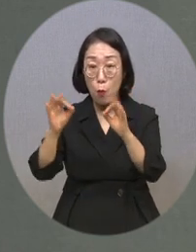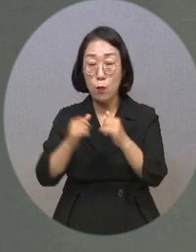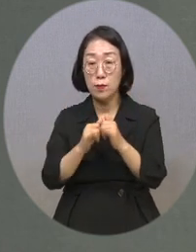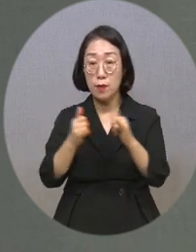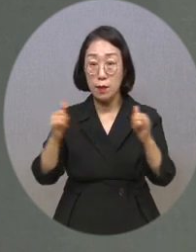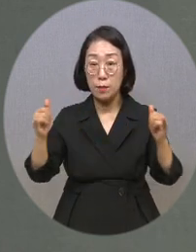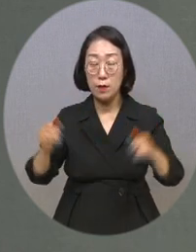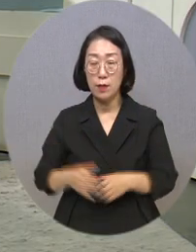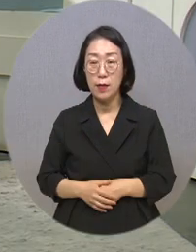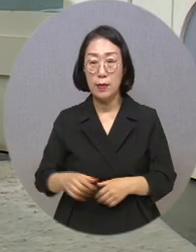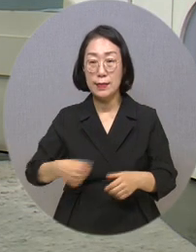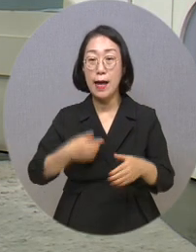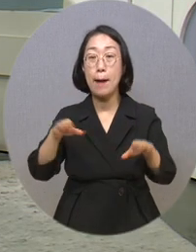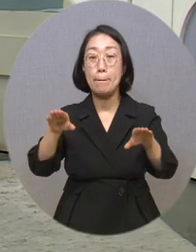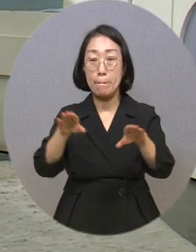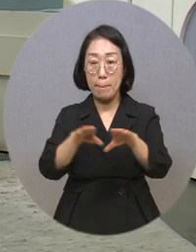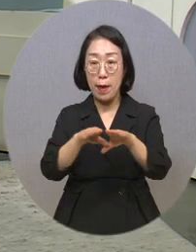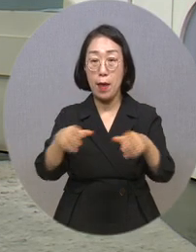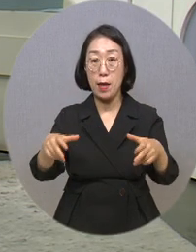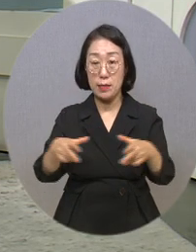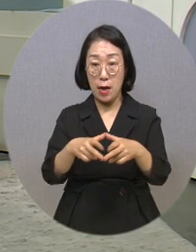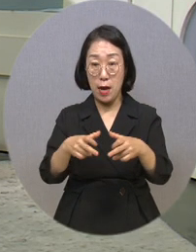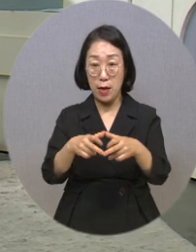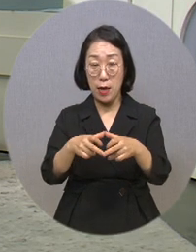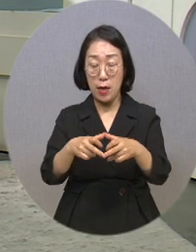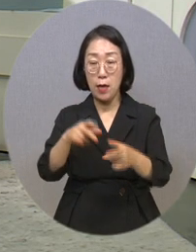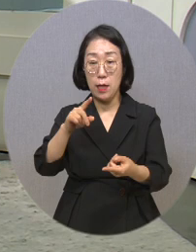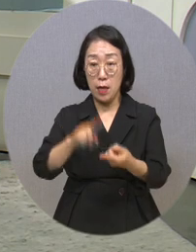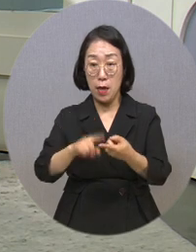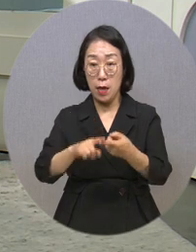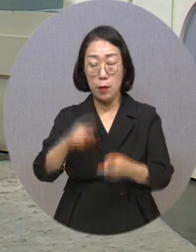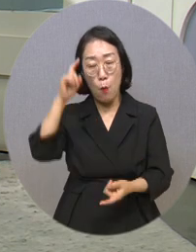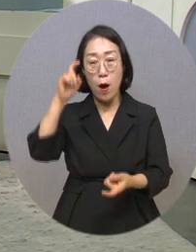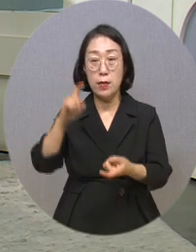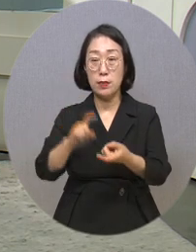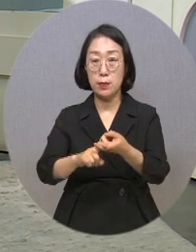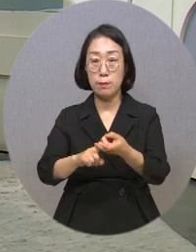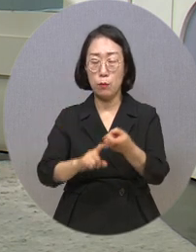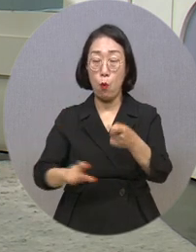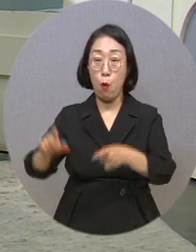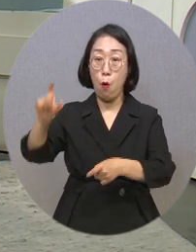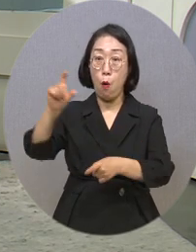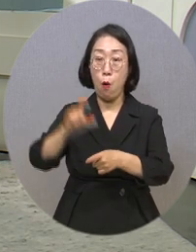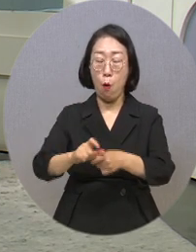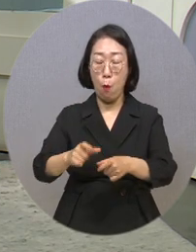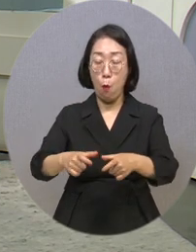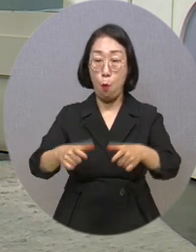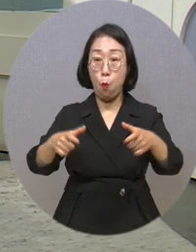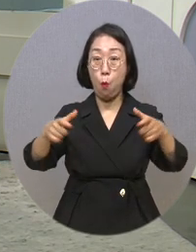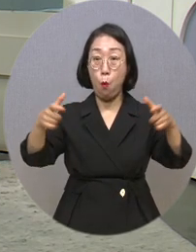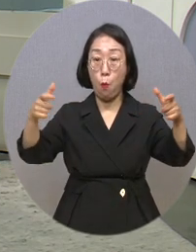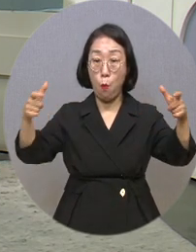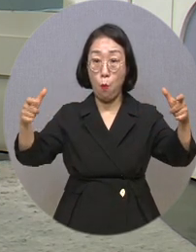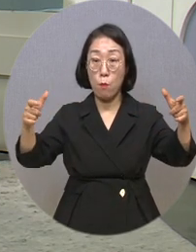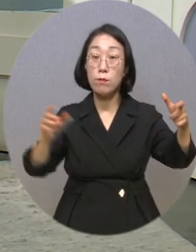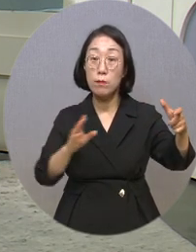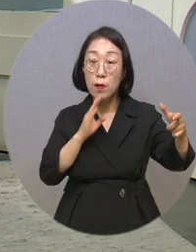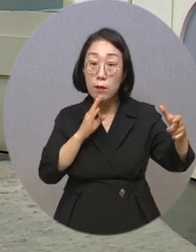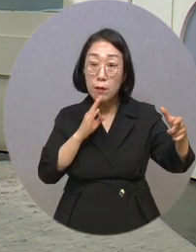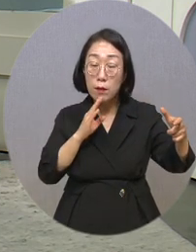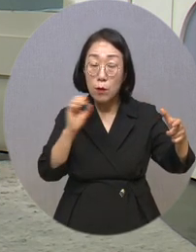말하자면 자폐증을 앓고 있는 장애인들에 대한 그 관심이 굉장히 커졌었죠. 네. 예.